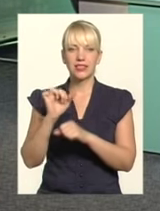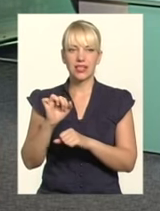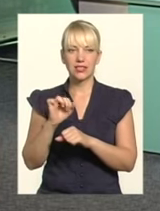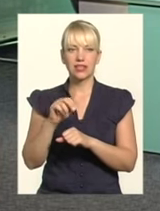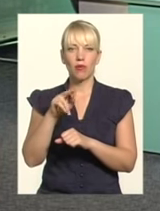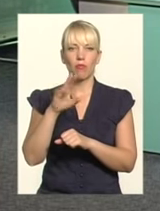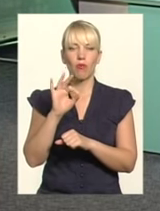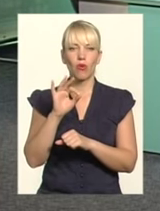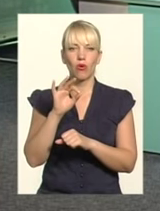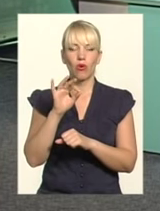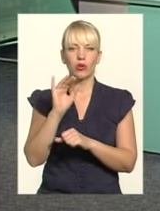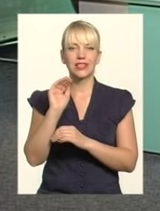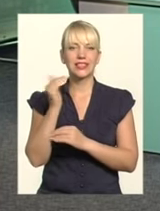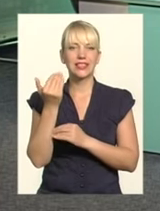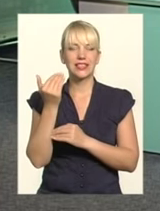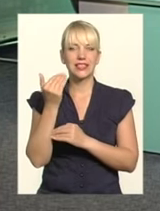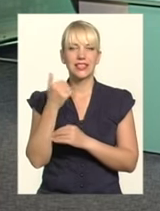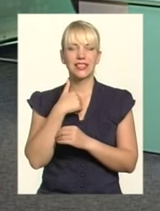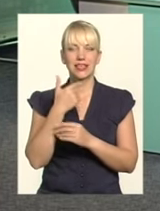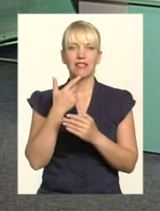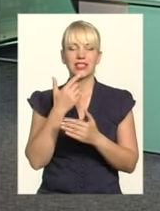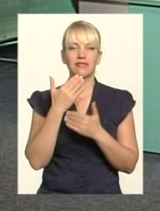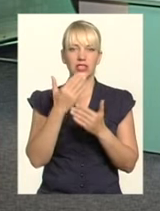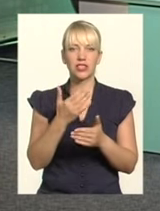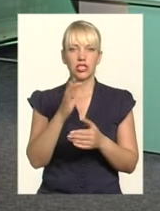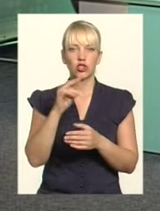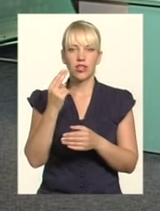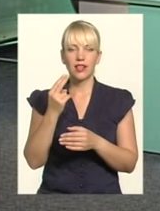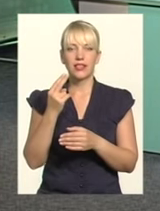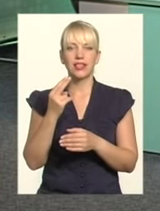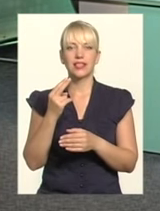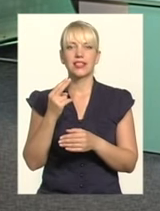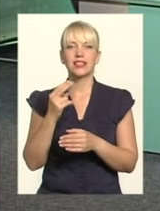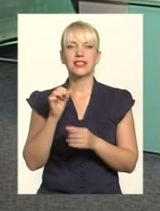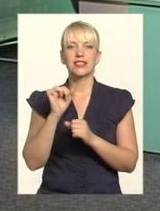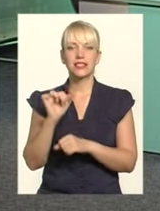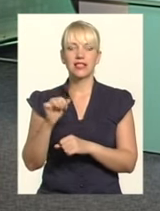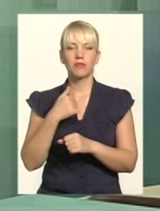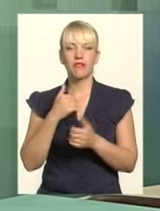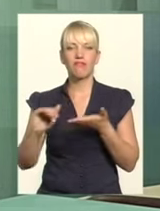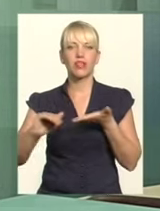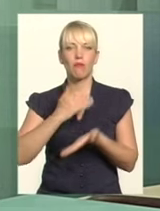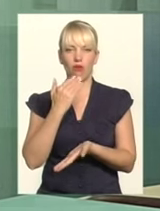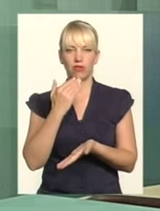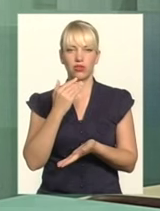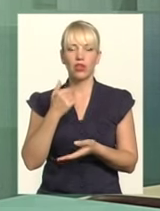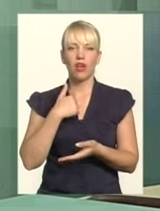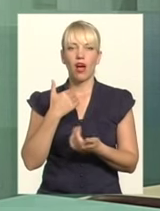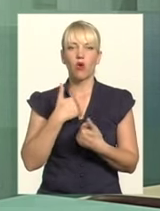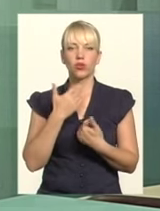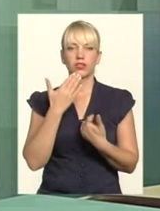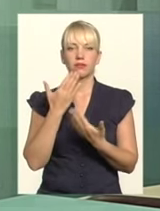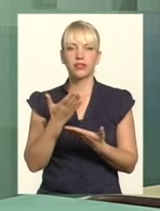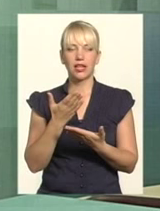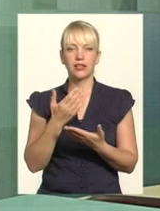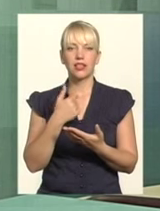дитиною. І це вже пільги, я ще звернулася в соціальний захист, мені відмовлено. То я хочу спитати. Я дама